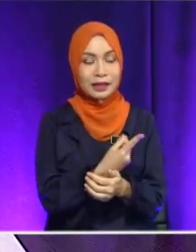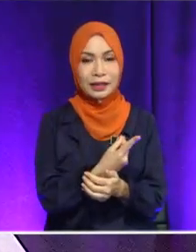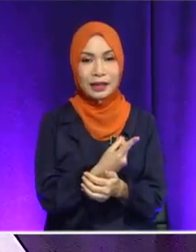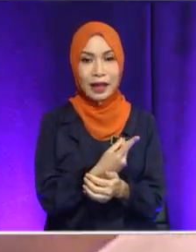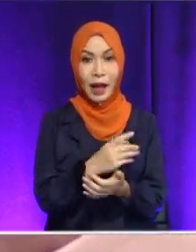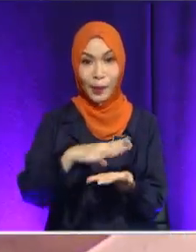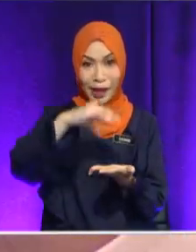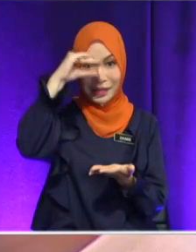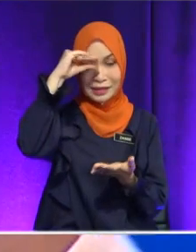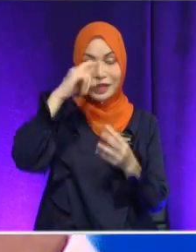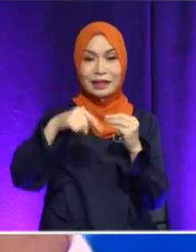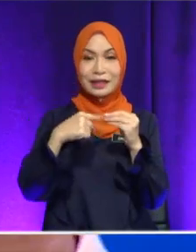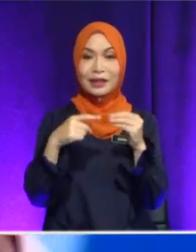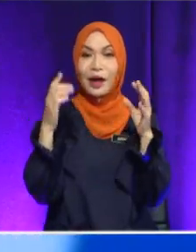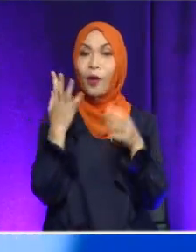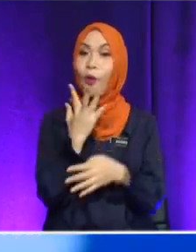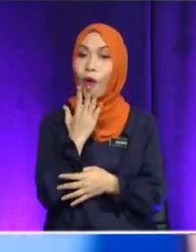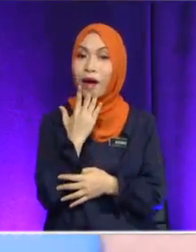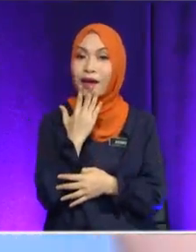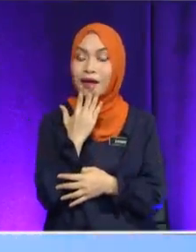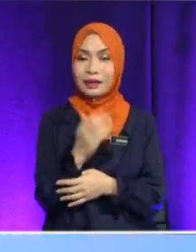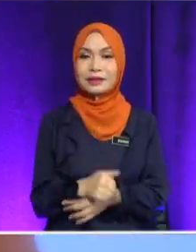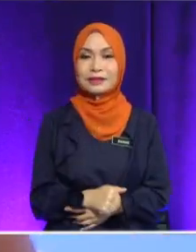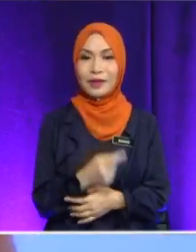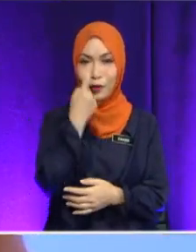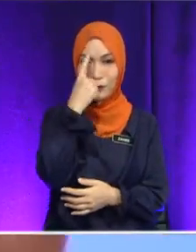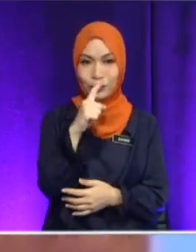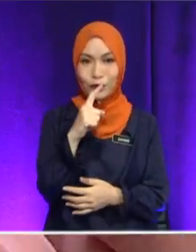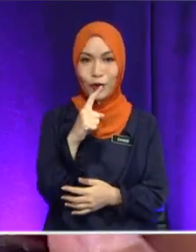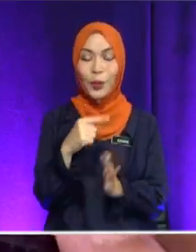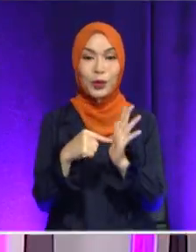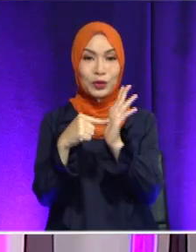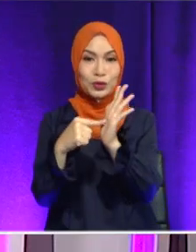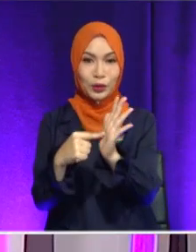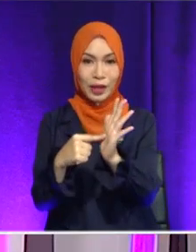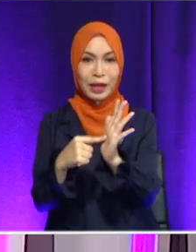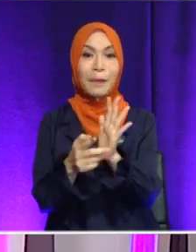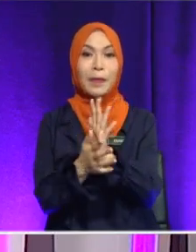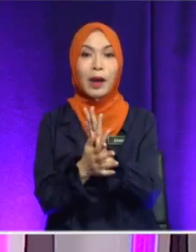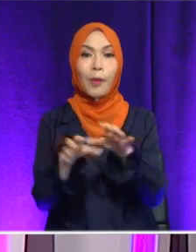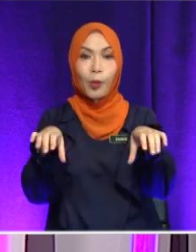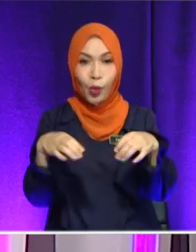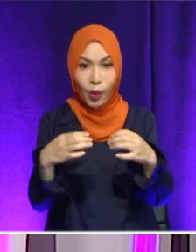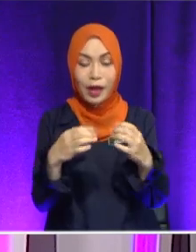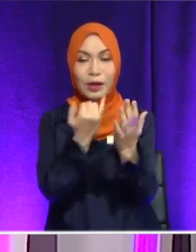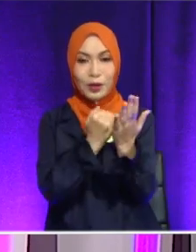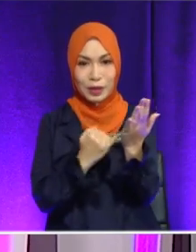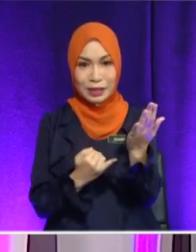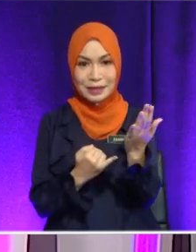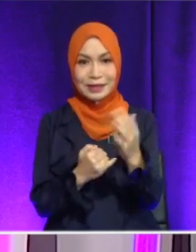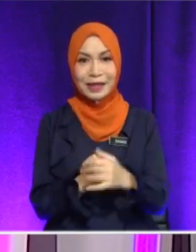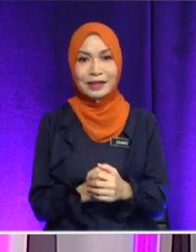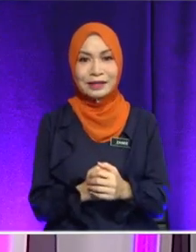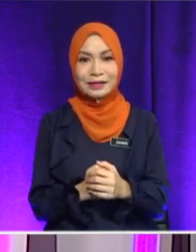berbagai media pakai di sini sepatunya selalu inilah selalunya pelukis atau pemakaian Gema